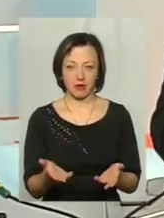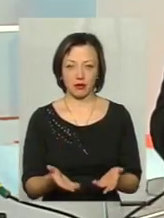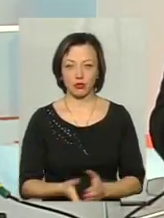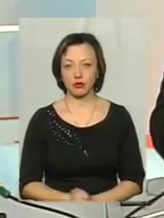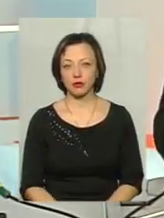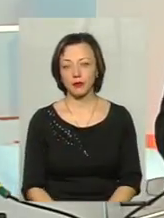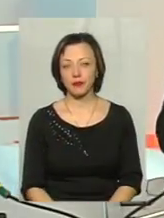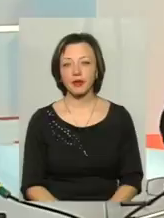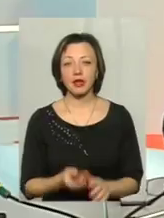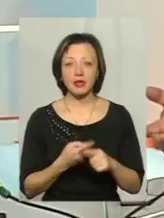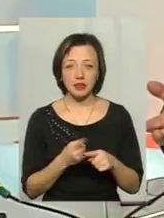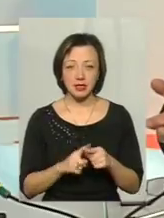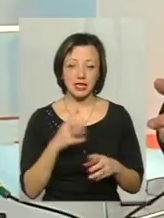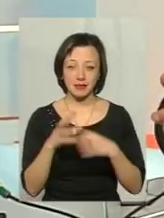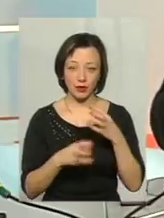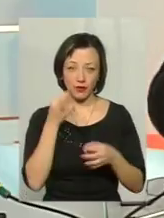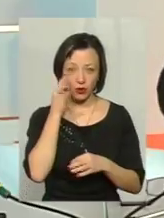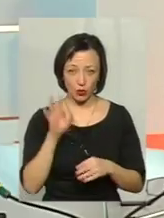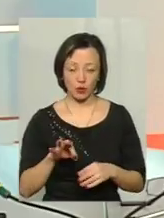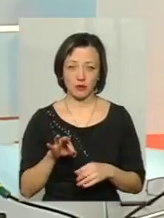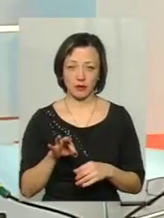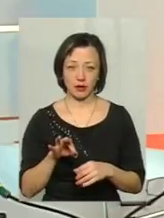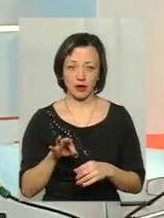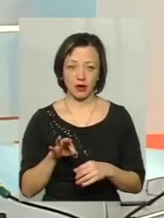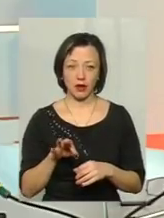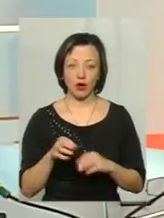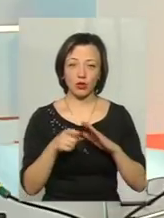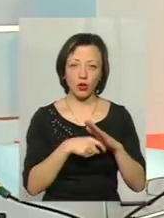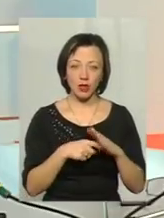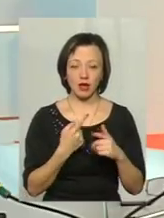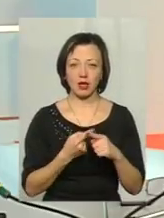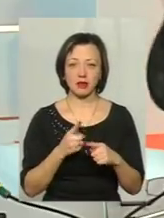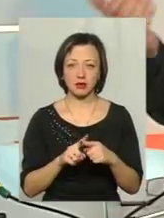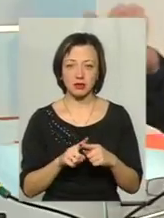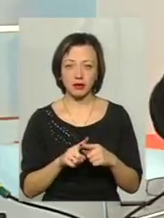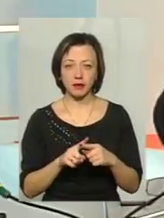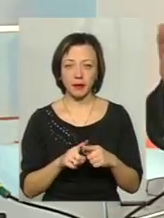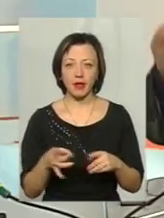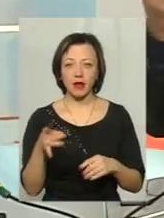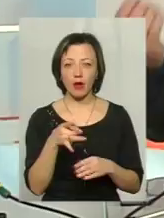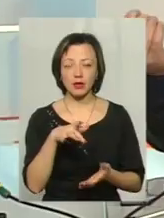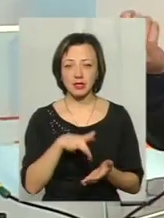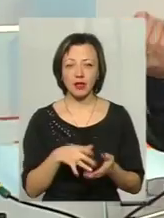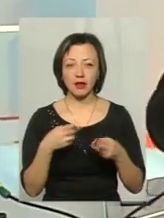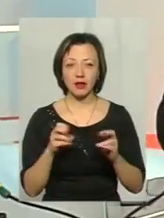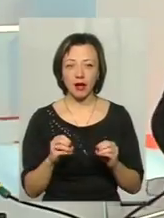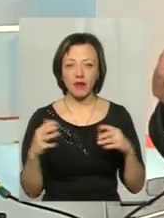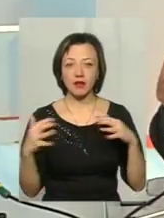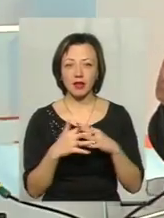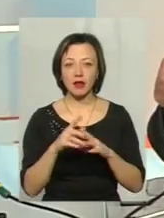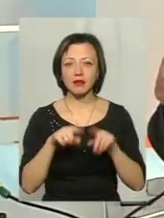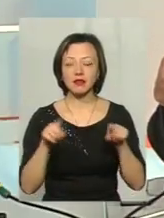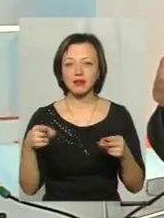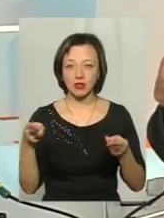небезпеку. О, це світовий досвід. В Донецькій, в цих районних центрах, де йде війна, там